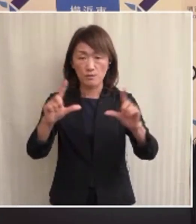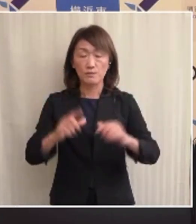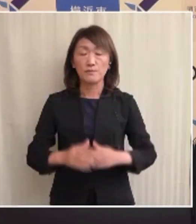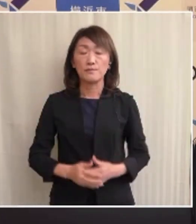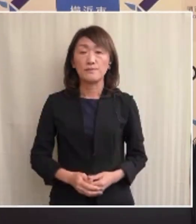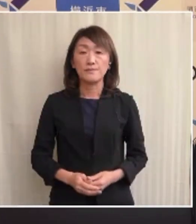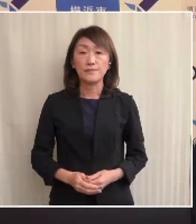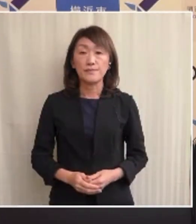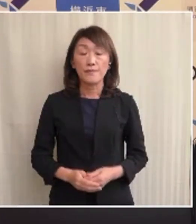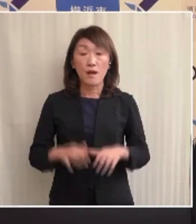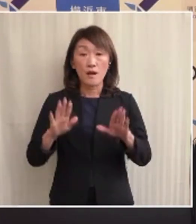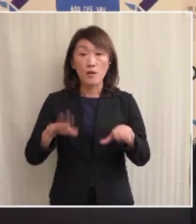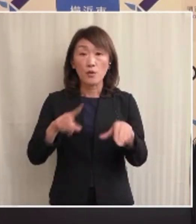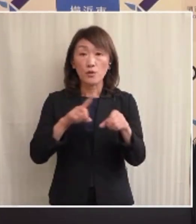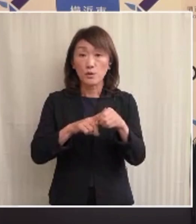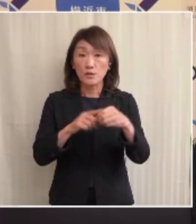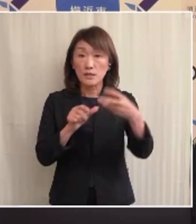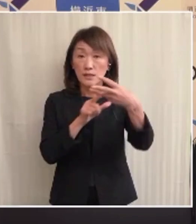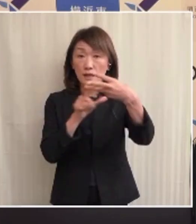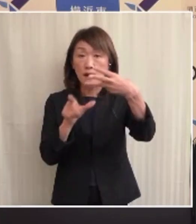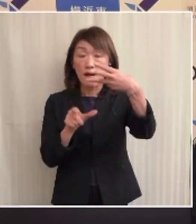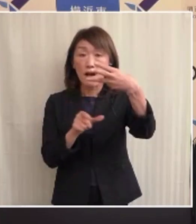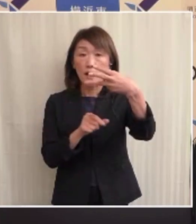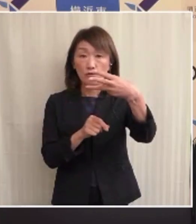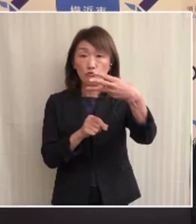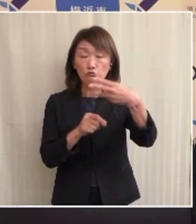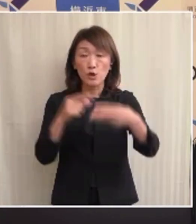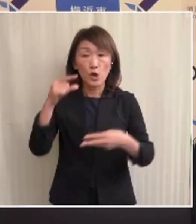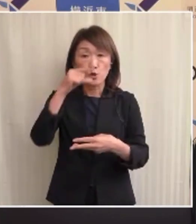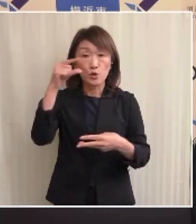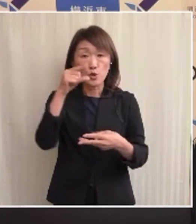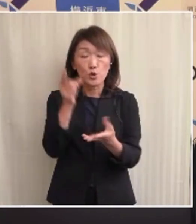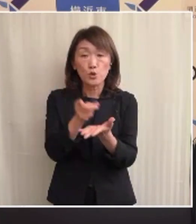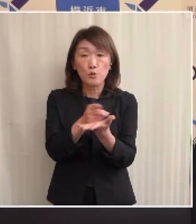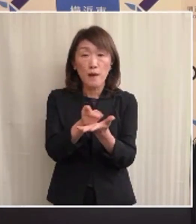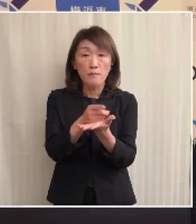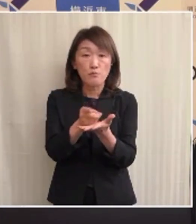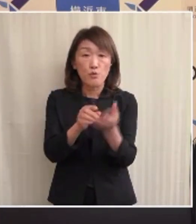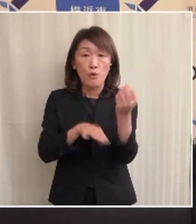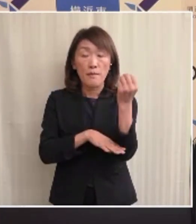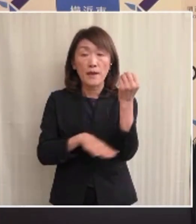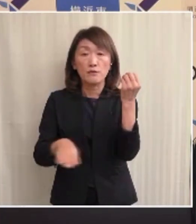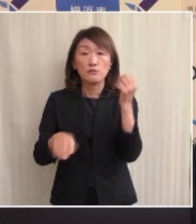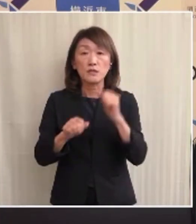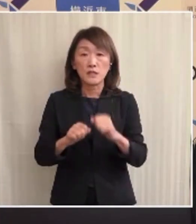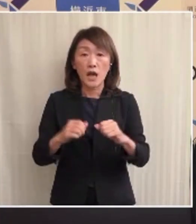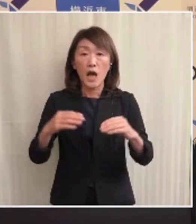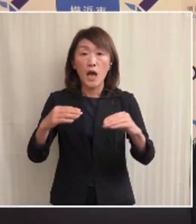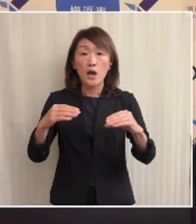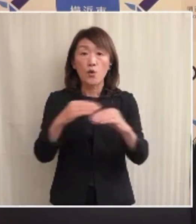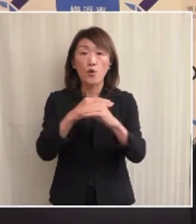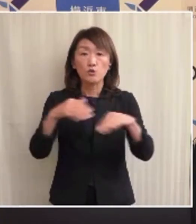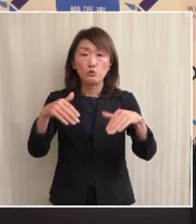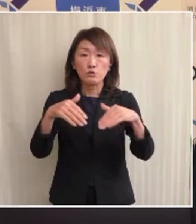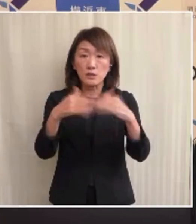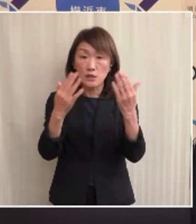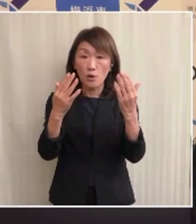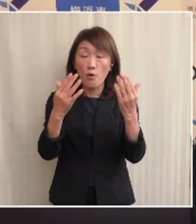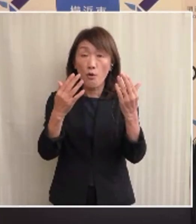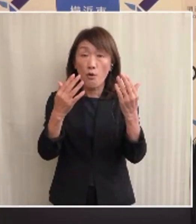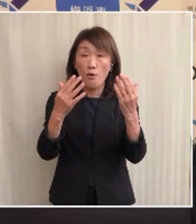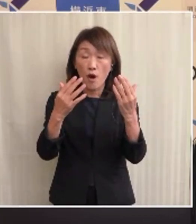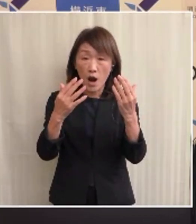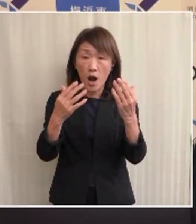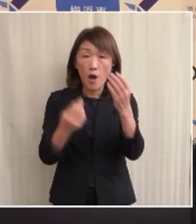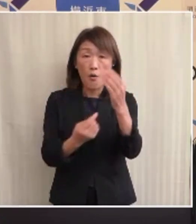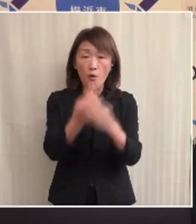。今年の3月に Google マップをベースにした交通事故の起き